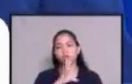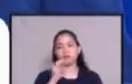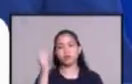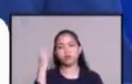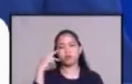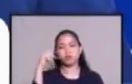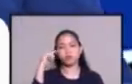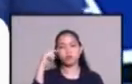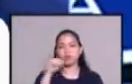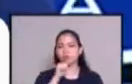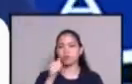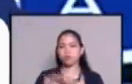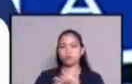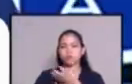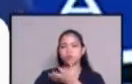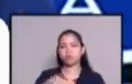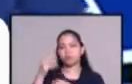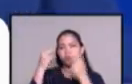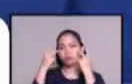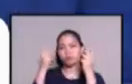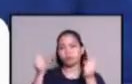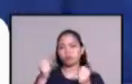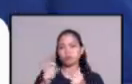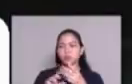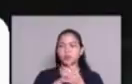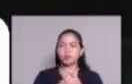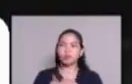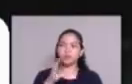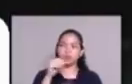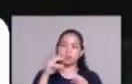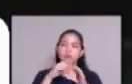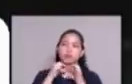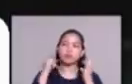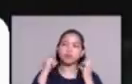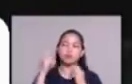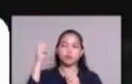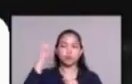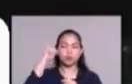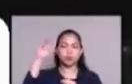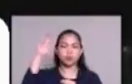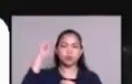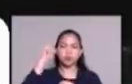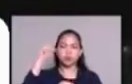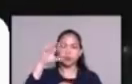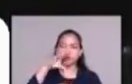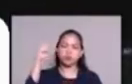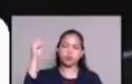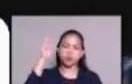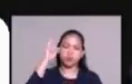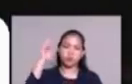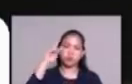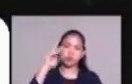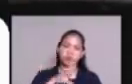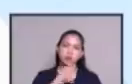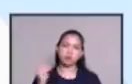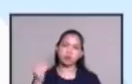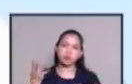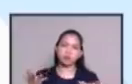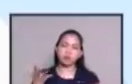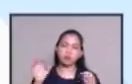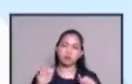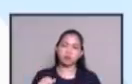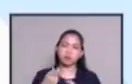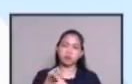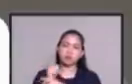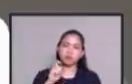hindi dapat isisi sa Pangulo ang mga pagbabantaki ng Father Robert Reyes, Albert Alejo at Flavie Villanueva. Posibleng galing lamang